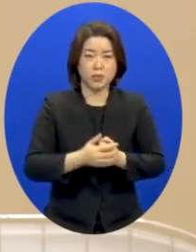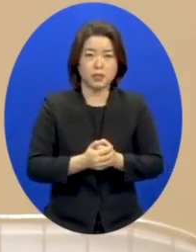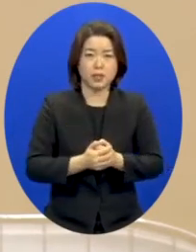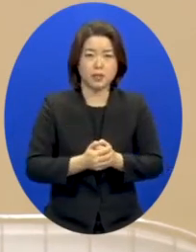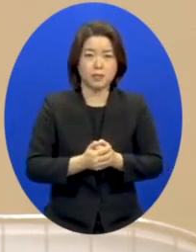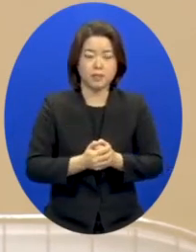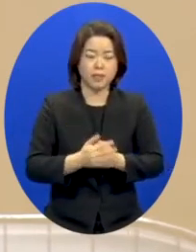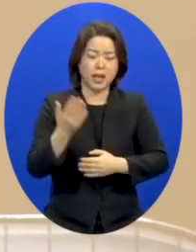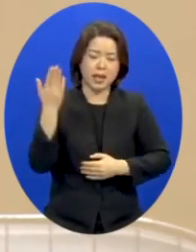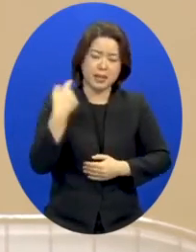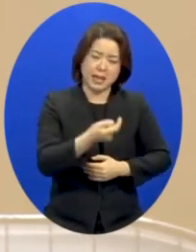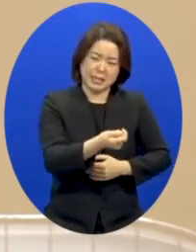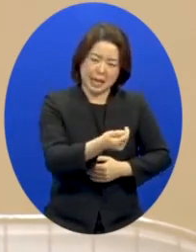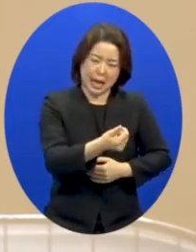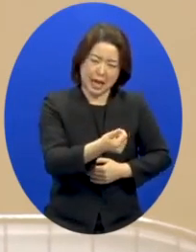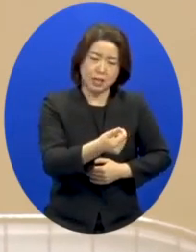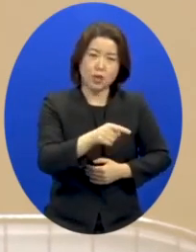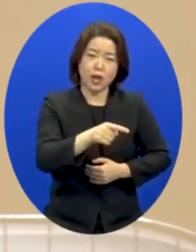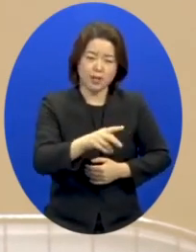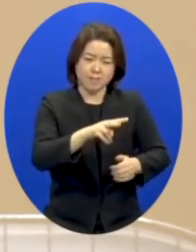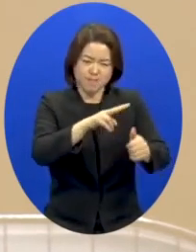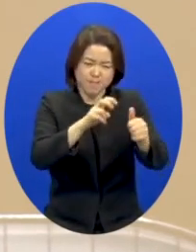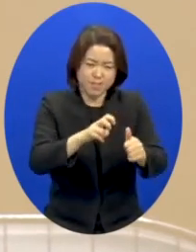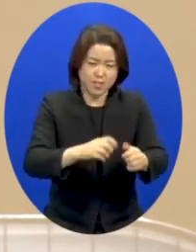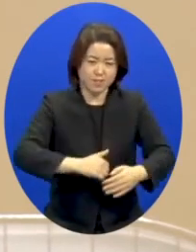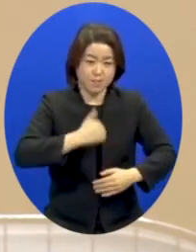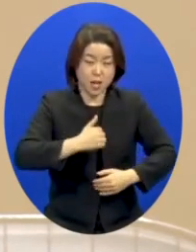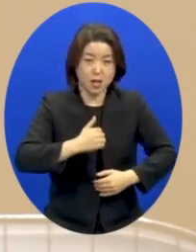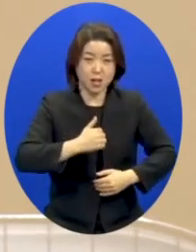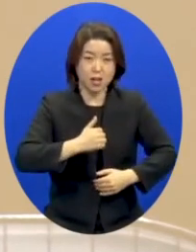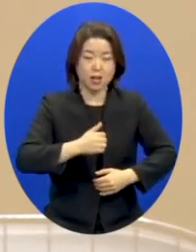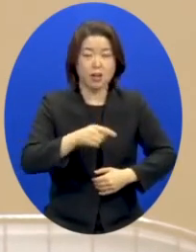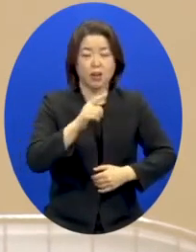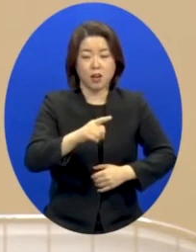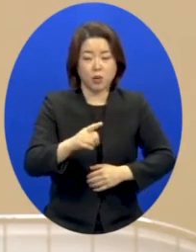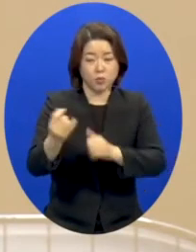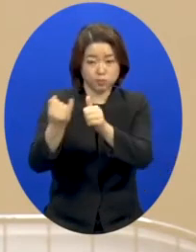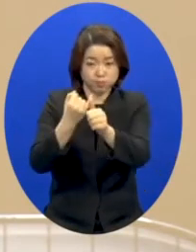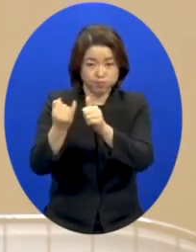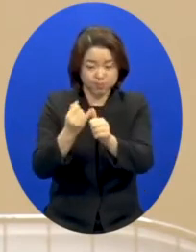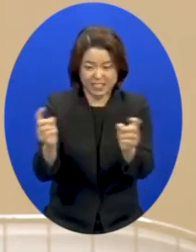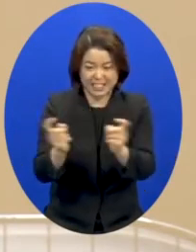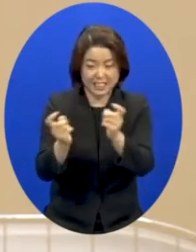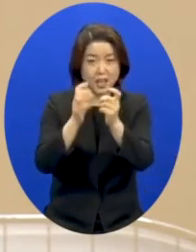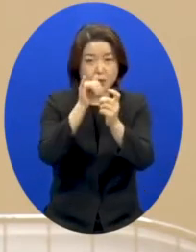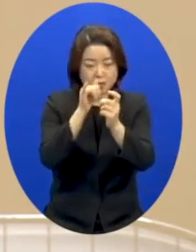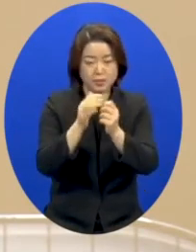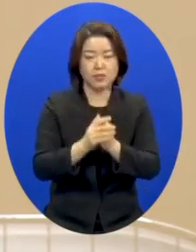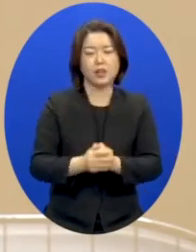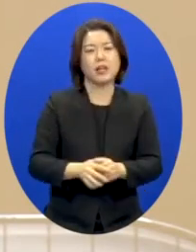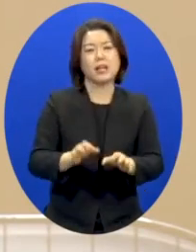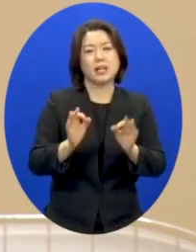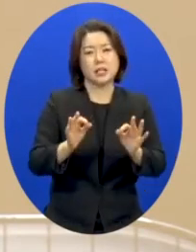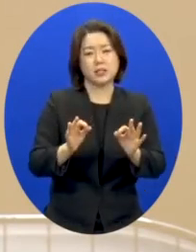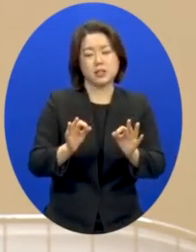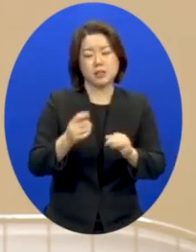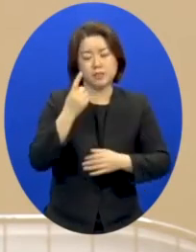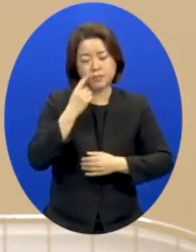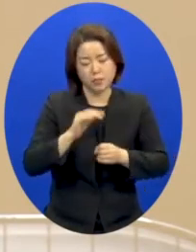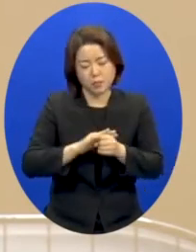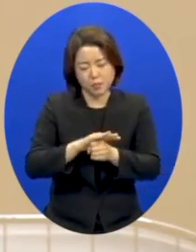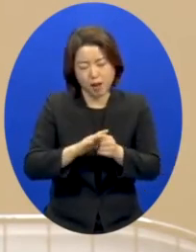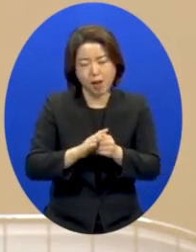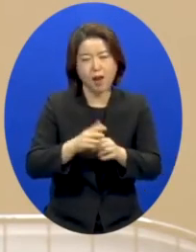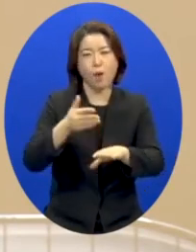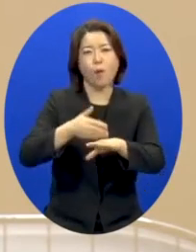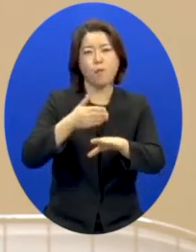작은 미움에서 분노를 쏟아내며 자주 다투던 남편에게 이제는 긍휼한 마음과 고마운 마음을 품게